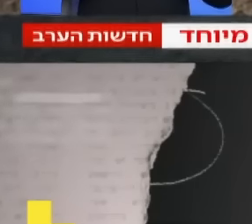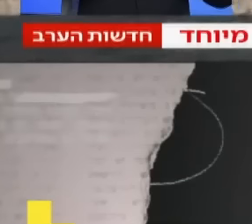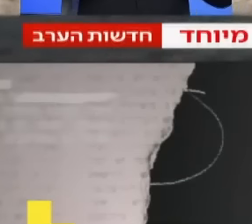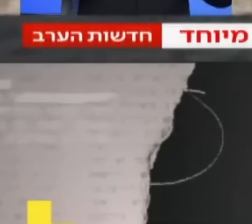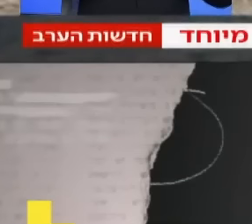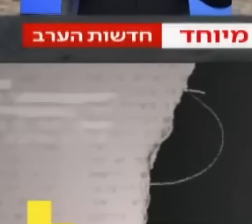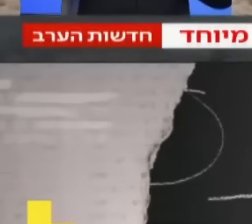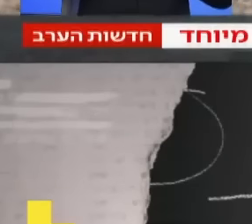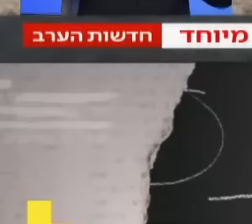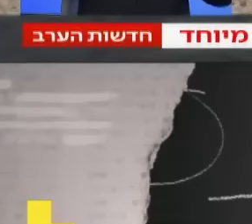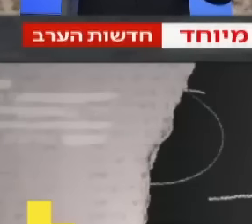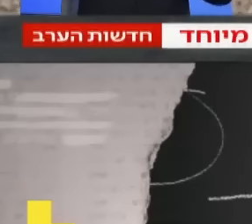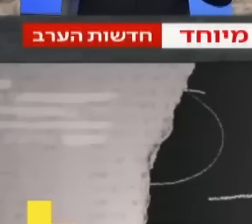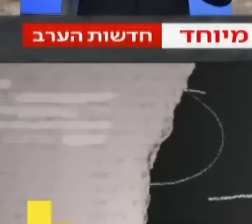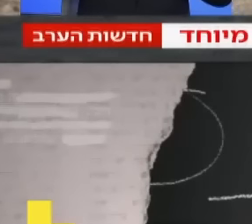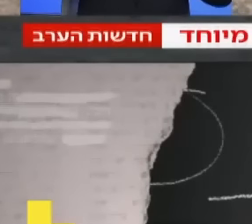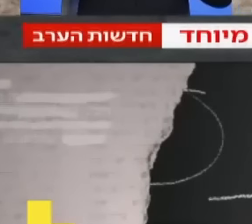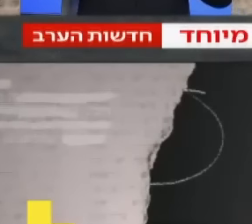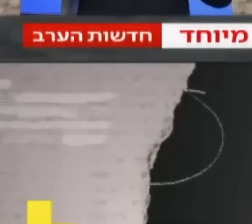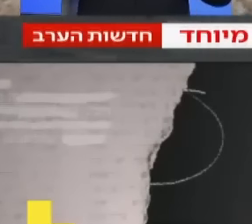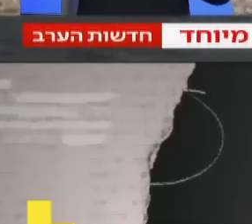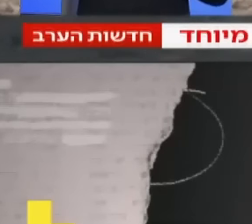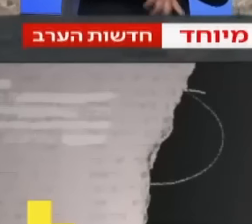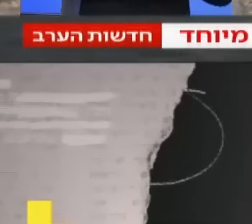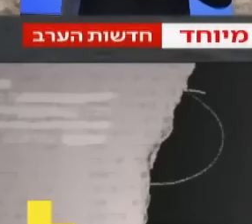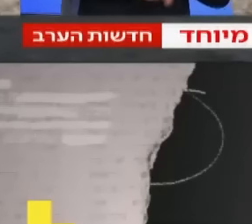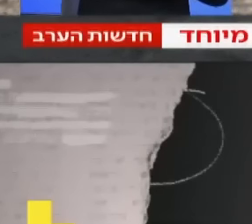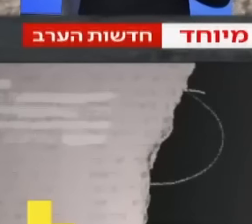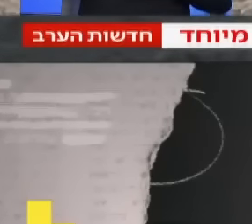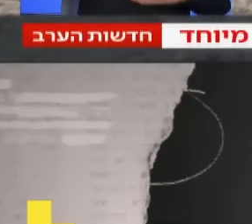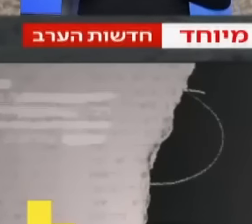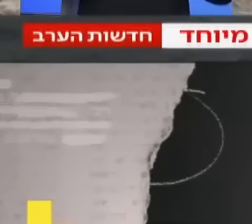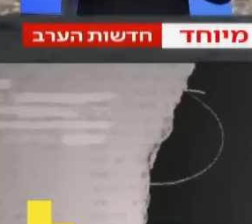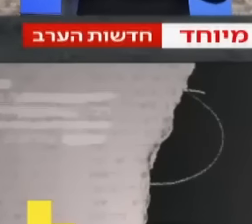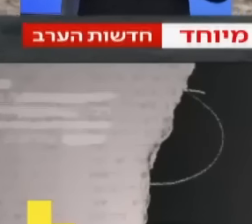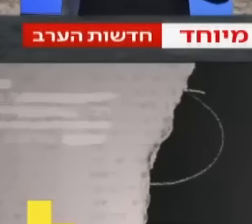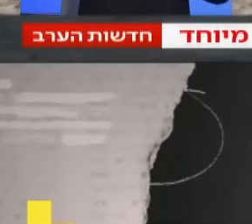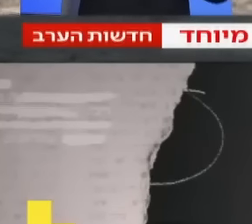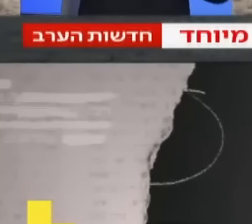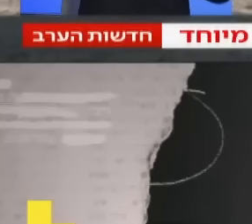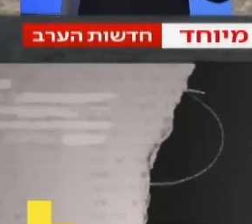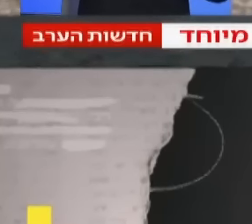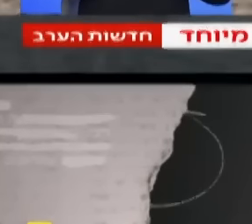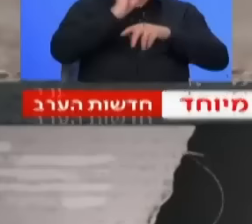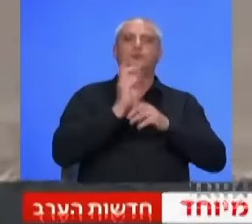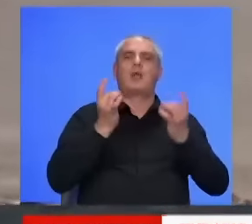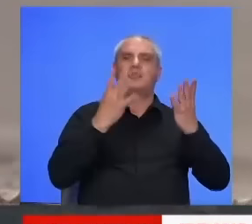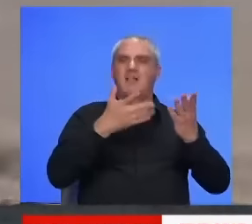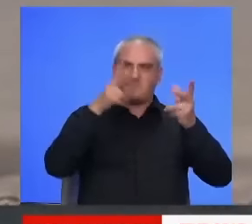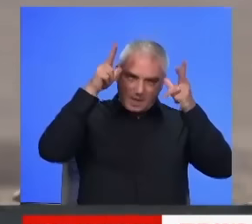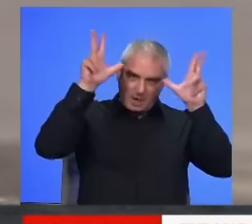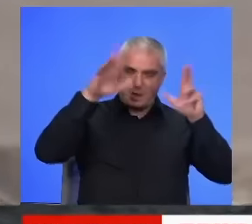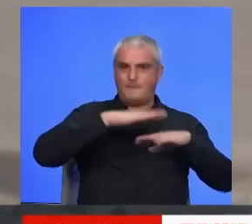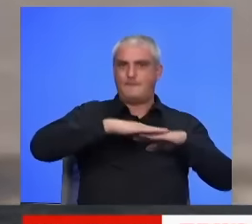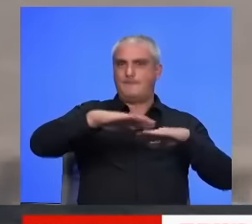כאן הקליפי חבורת יהודה, וכאן למטה זה נחל אשלים, וכאן למטה זה כל האזור של שמורת טבע מדבר יהודה, של